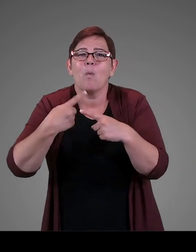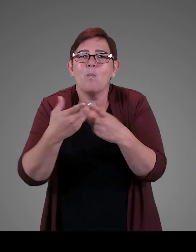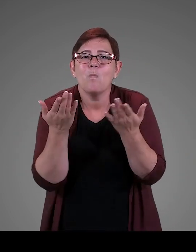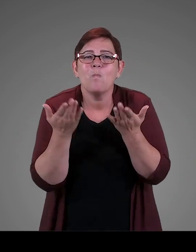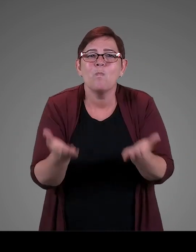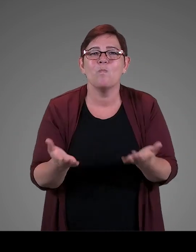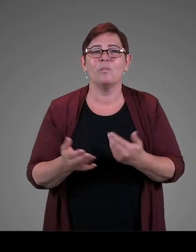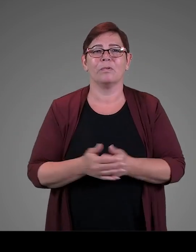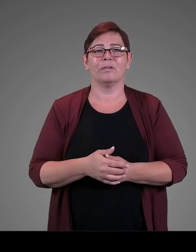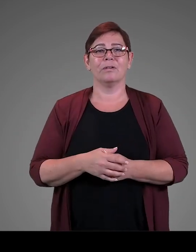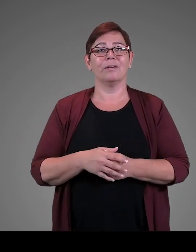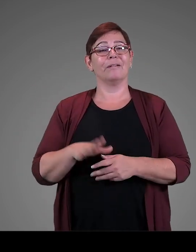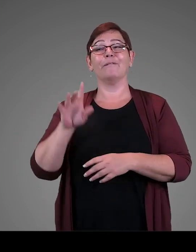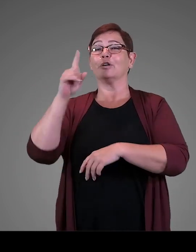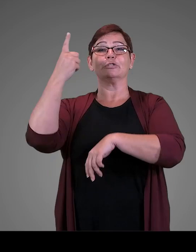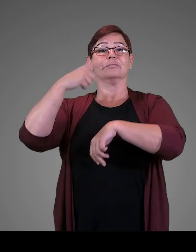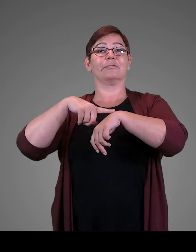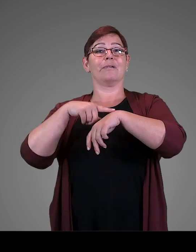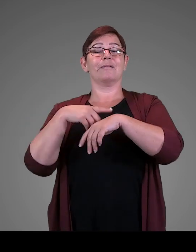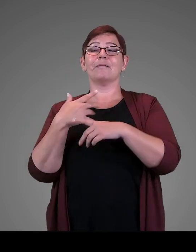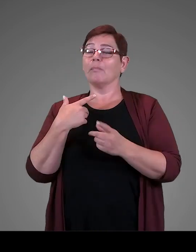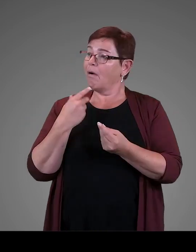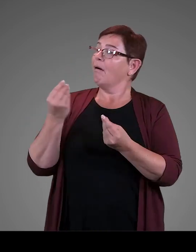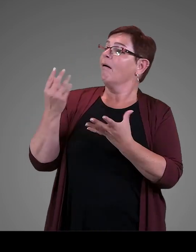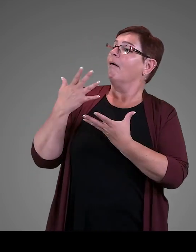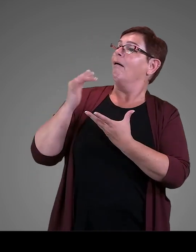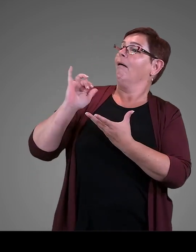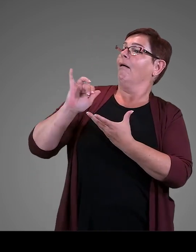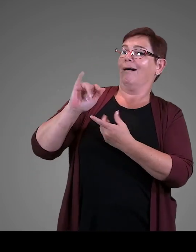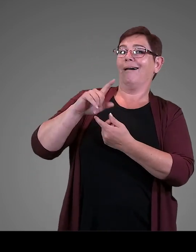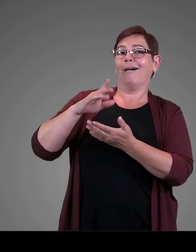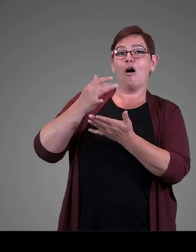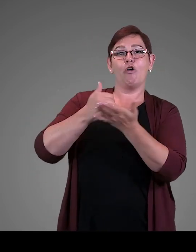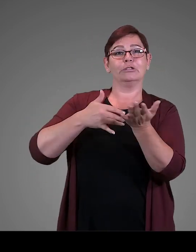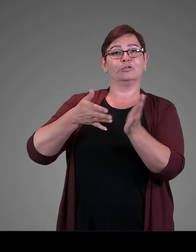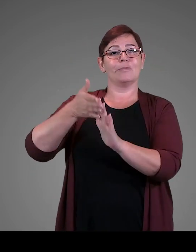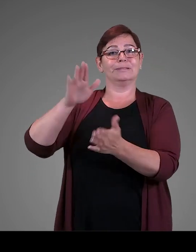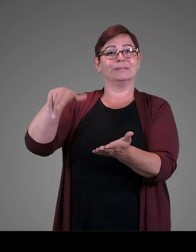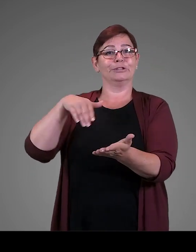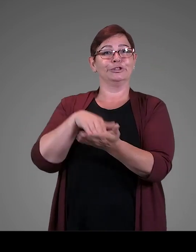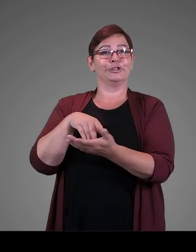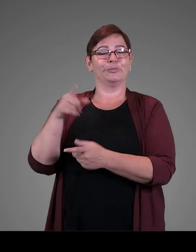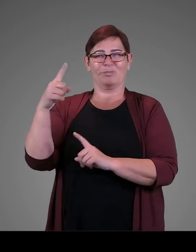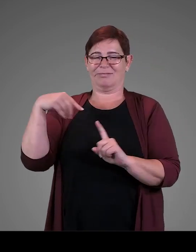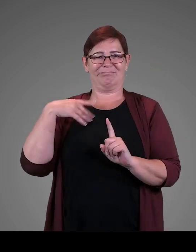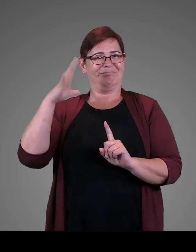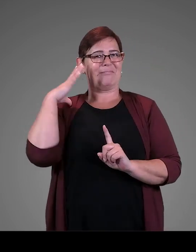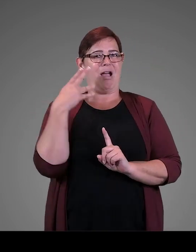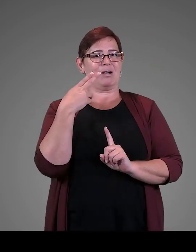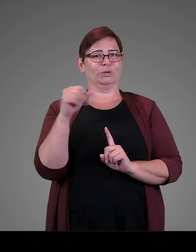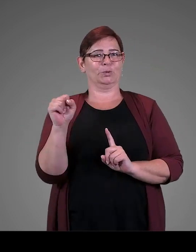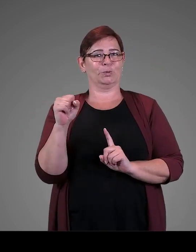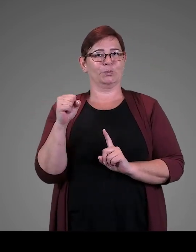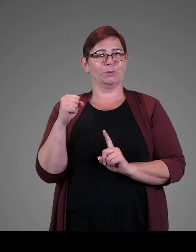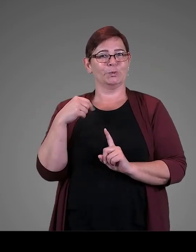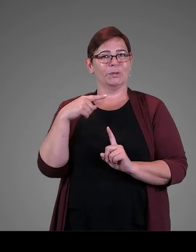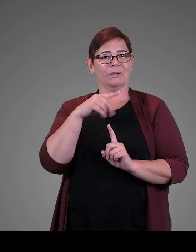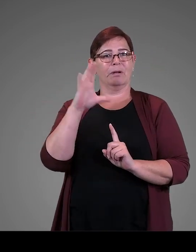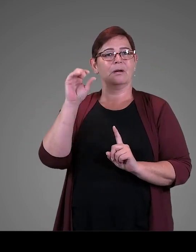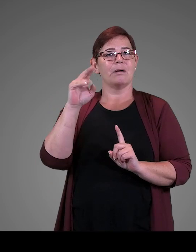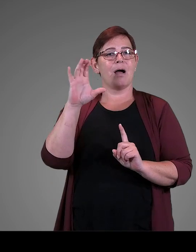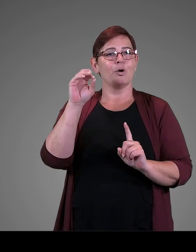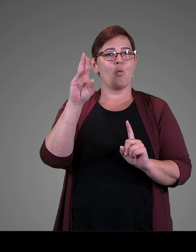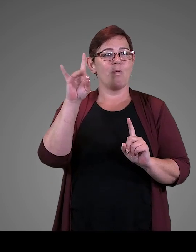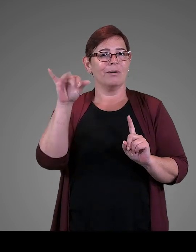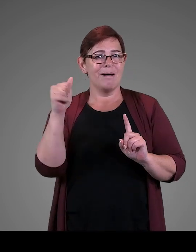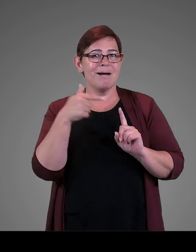réseau-là. Moi, la première fois que j'ai entendu parler d'un centre d'artistes, j'étais au bac à Concordia. C'est